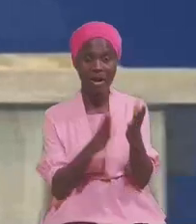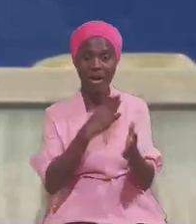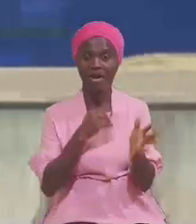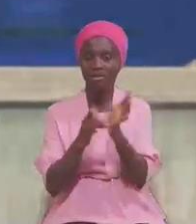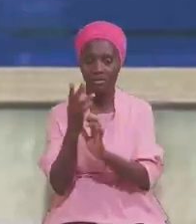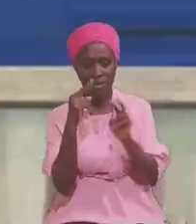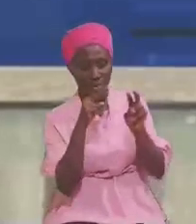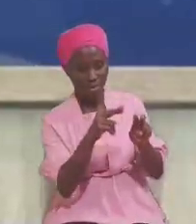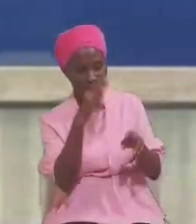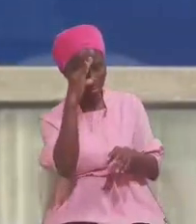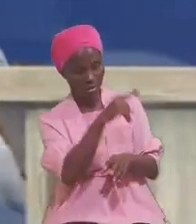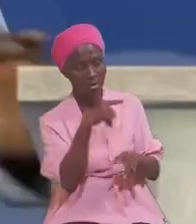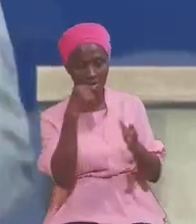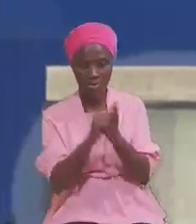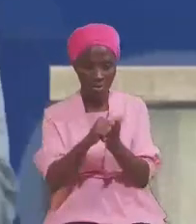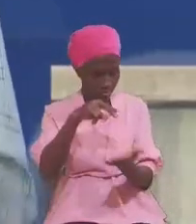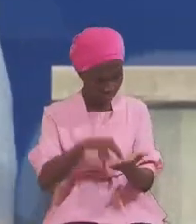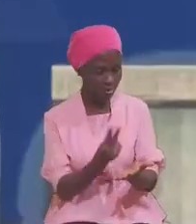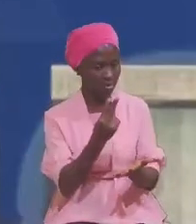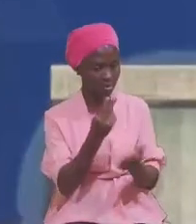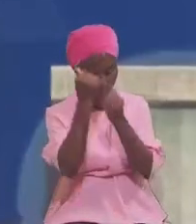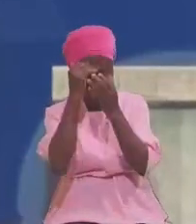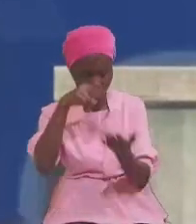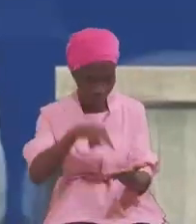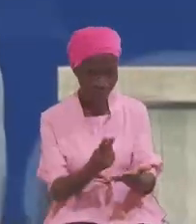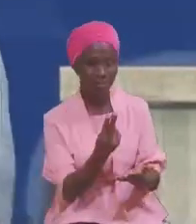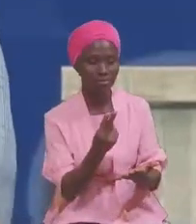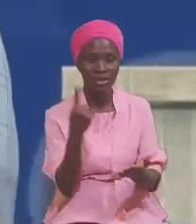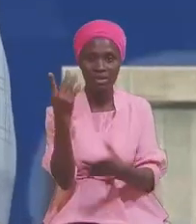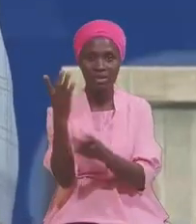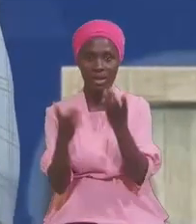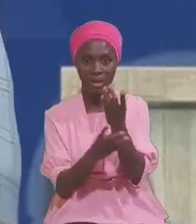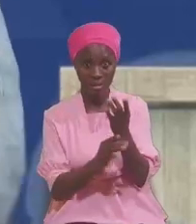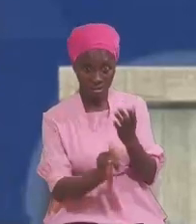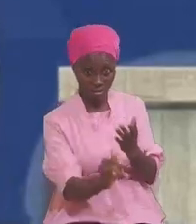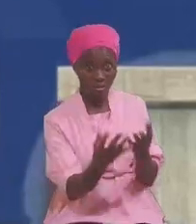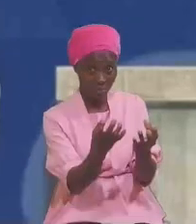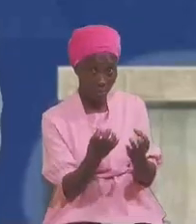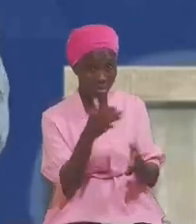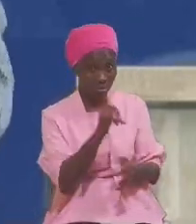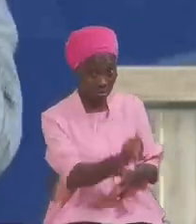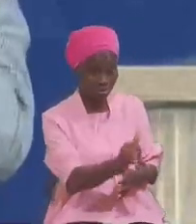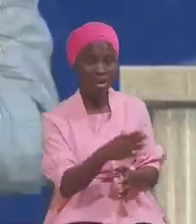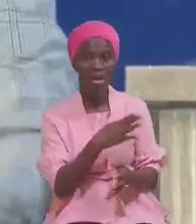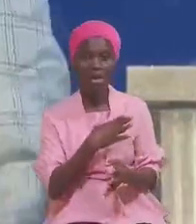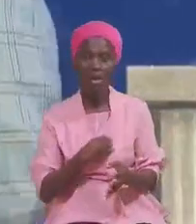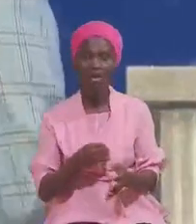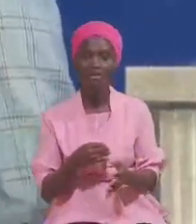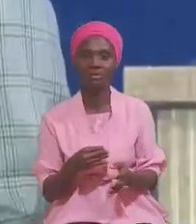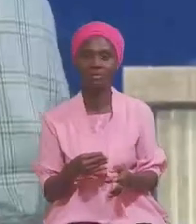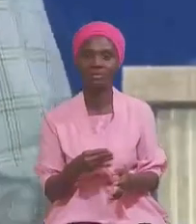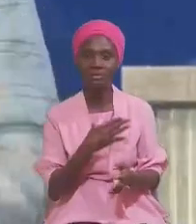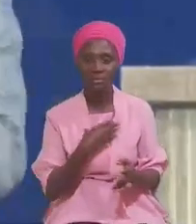a dit, lève-toi. Et la main est toujours sèche. Étends la main sèche